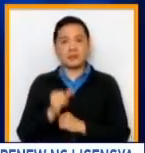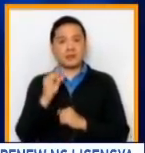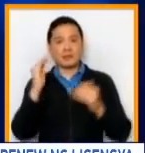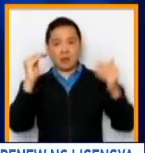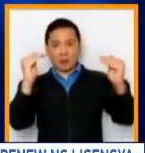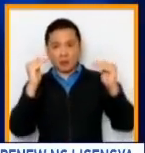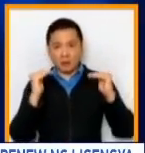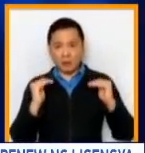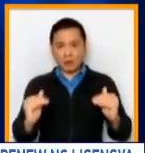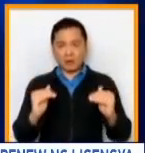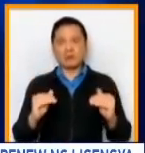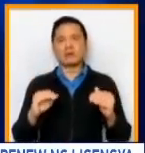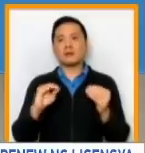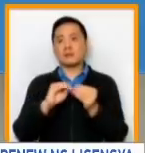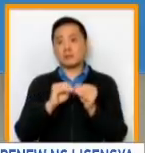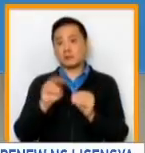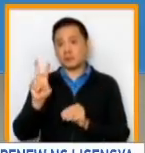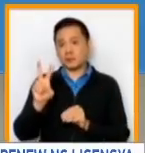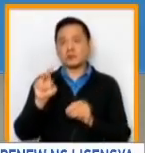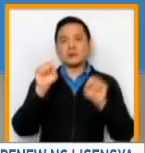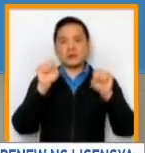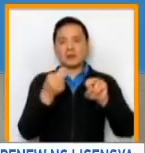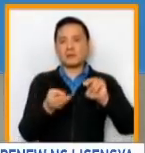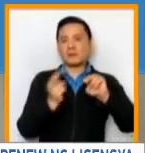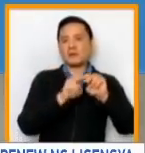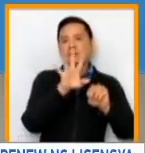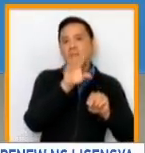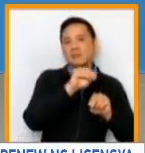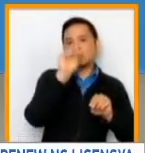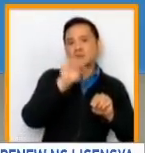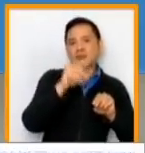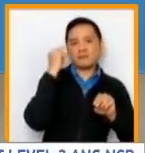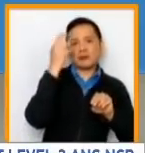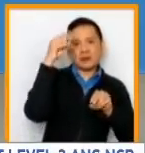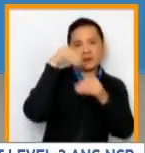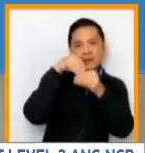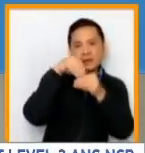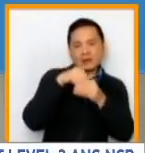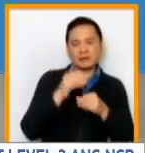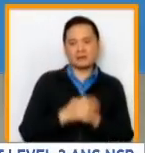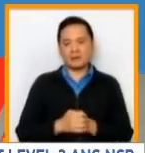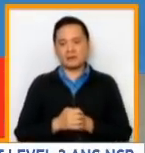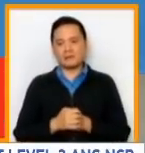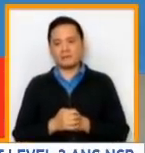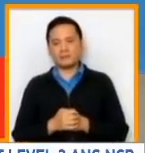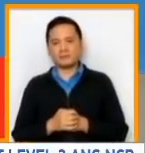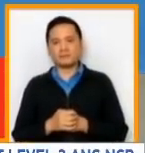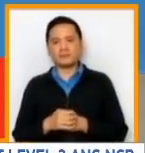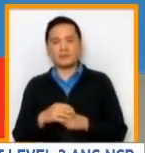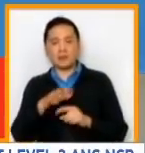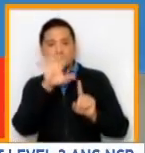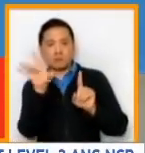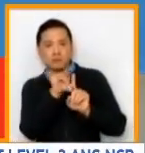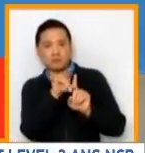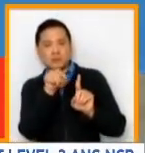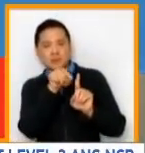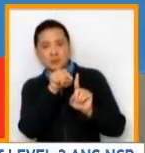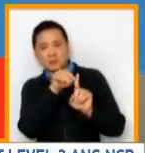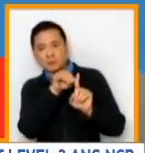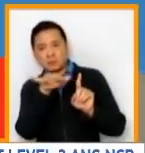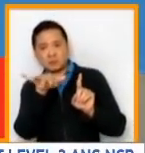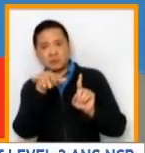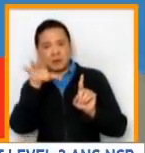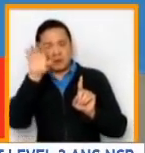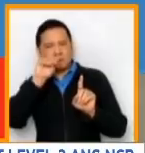yan sa 50% indoors. Kung bumaba to 7 ang ating average daily attack rate at patuloy na bumaba ang mga